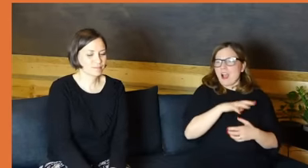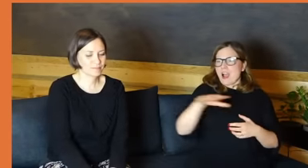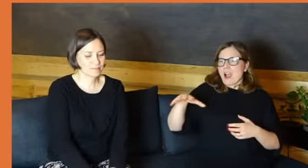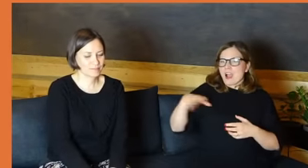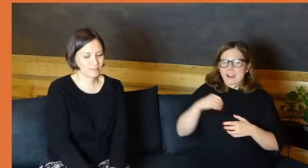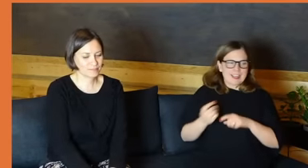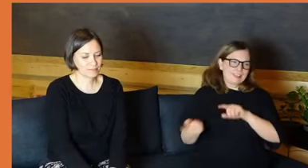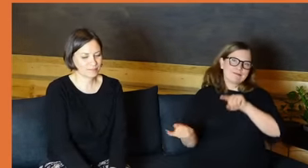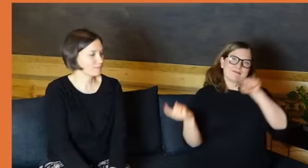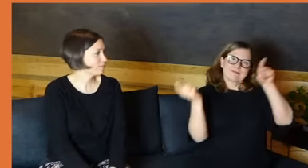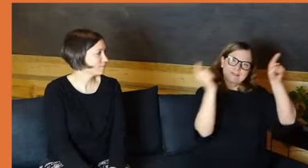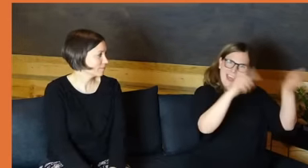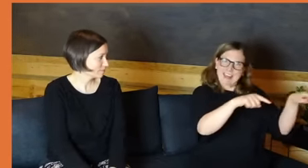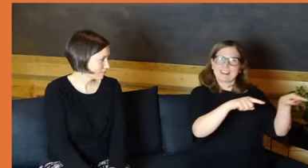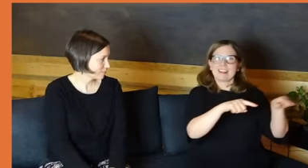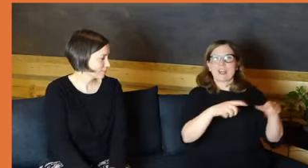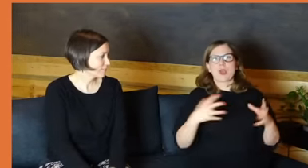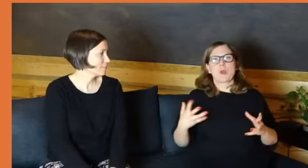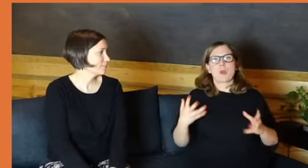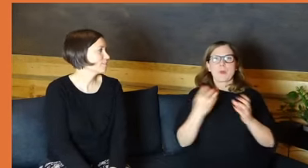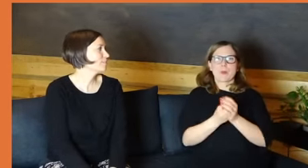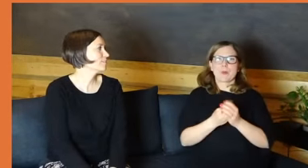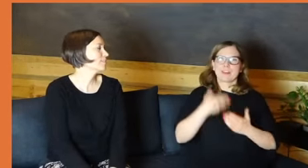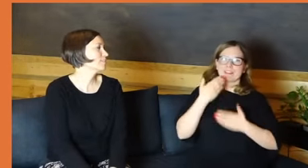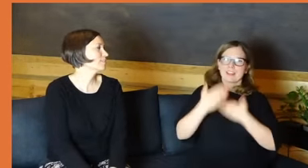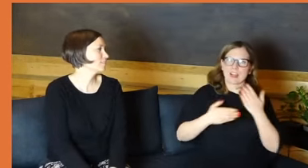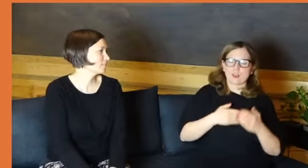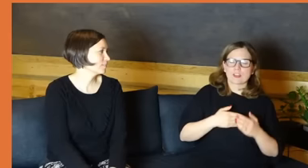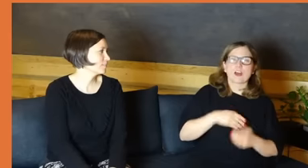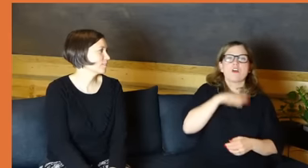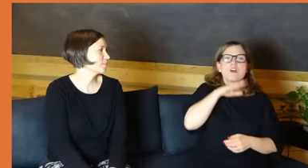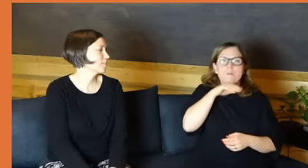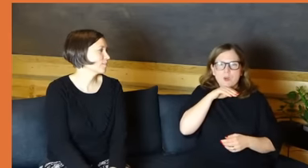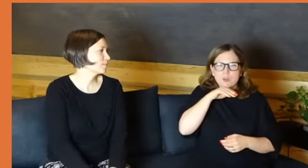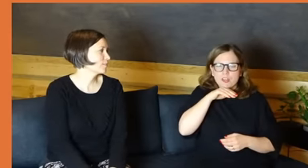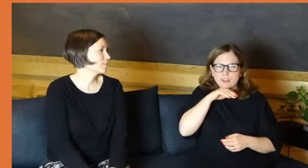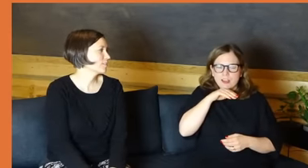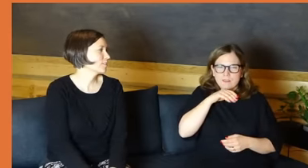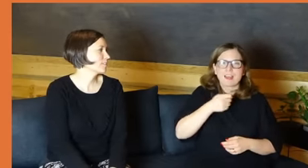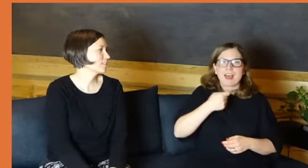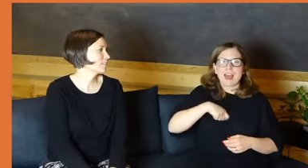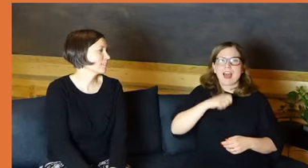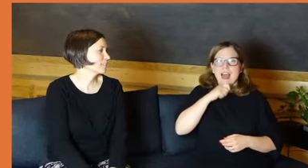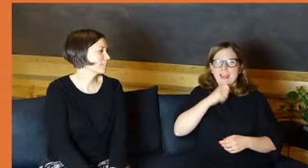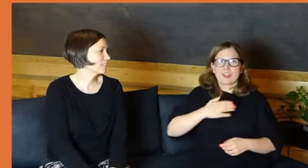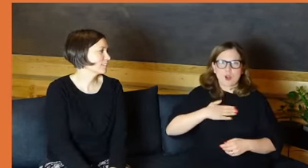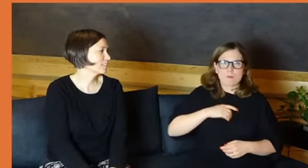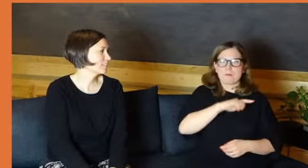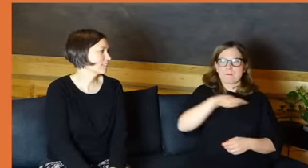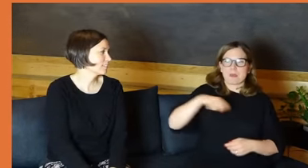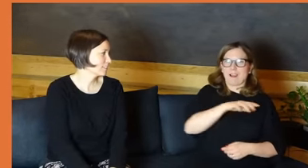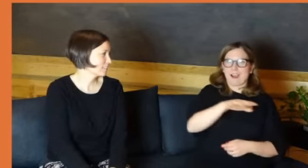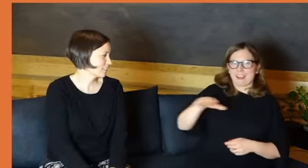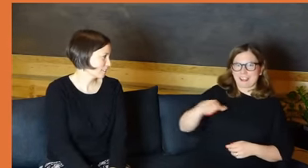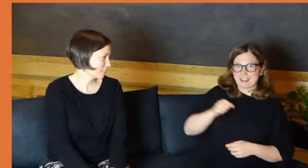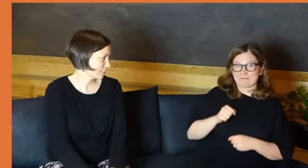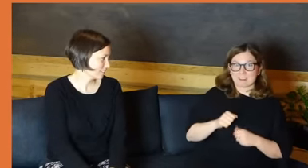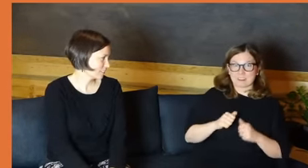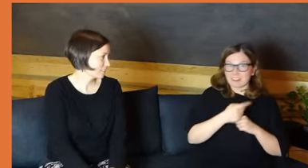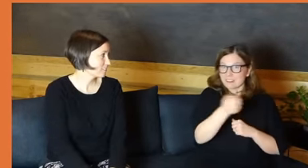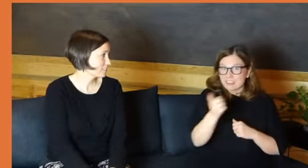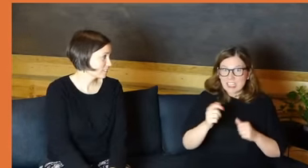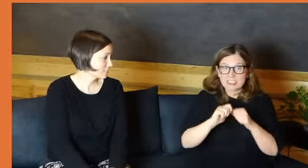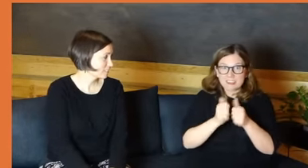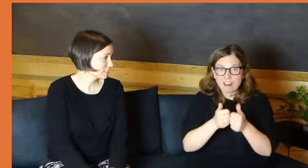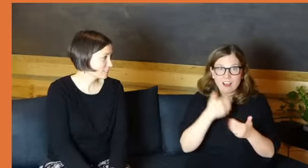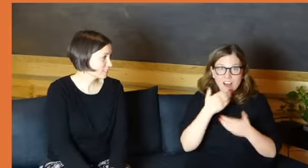tänne eteen, niin lauletaan yhteislaulu Porsaita äidiomme kaikki. Ja saa laulaa chattiin tai sitten saa laulaa siellä kotona, niin tähän lauluun